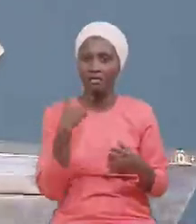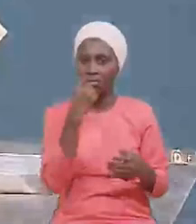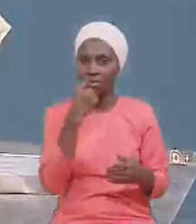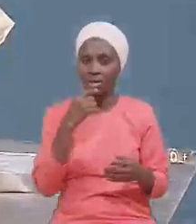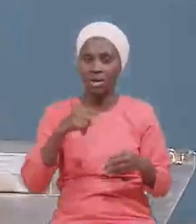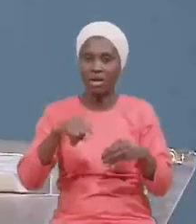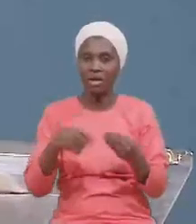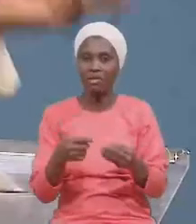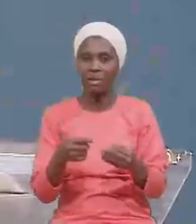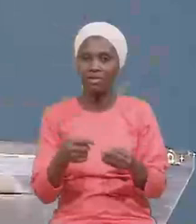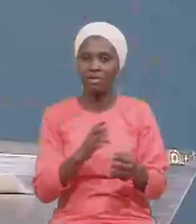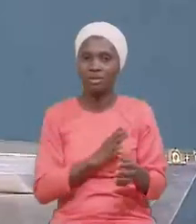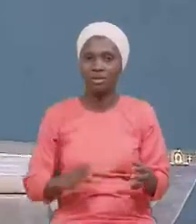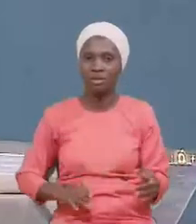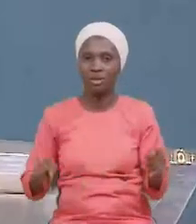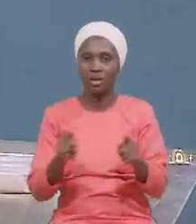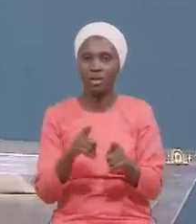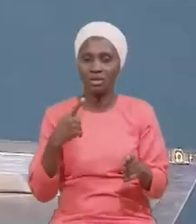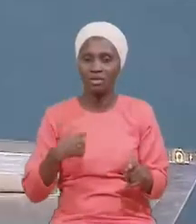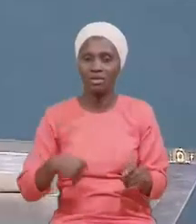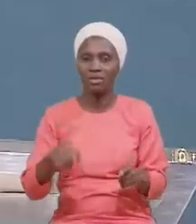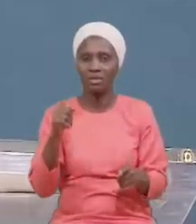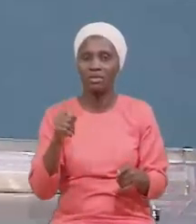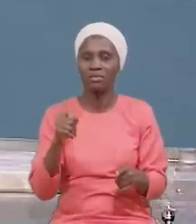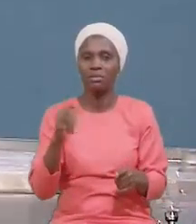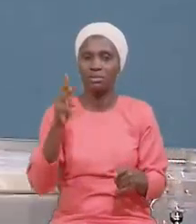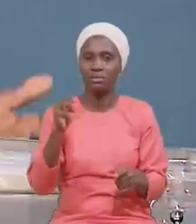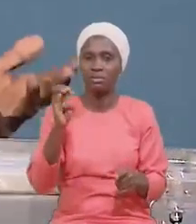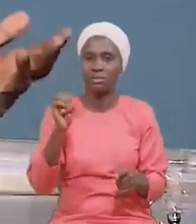Je parlais de Christ en tant que médiateur.